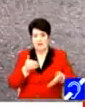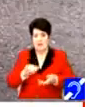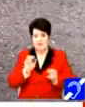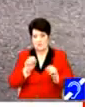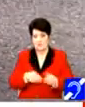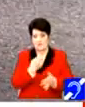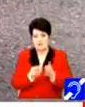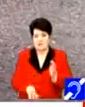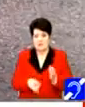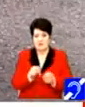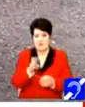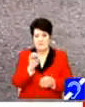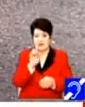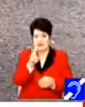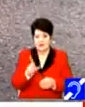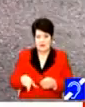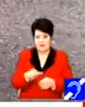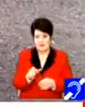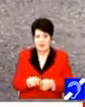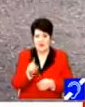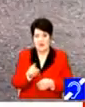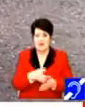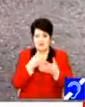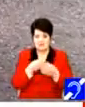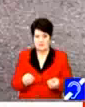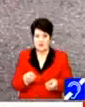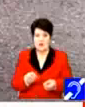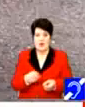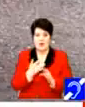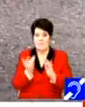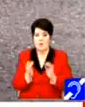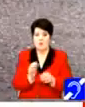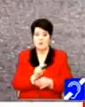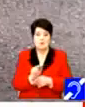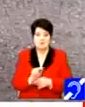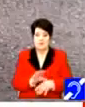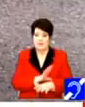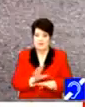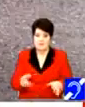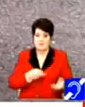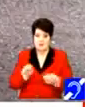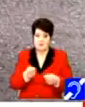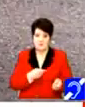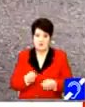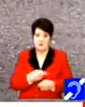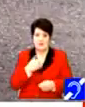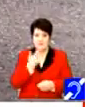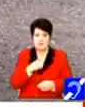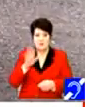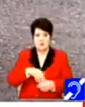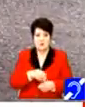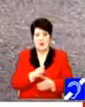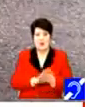în râul Bâc. În plus, și o parte din balustrada a dispărut. Podul nu a mai fost reparat de câțiva ani, iar autoritățile s-au autosesizat doar după